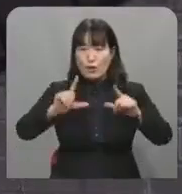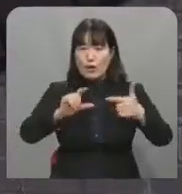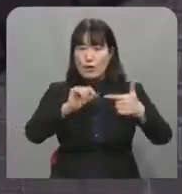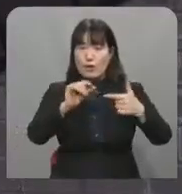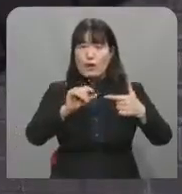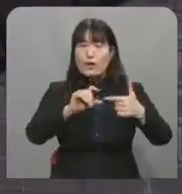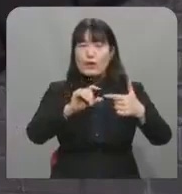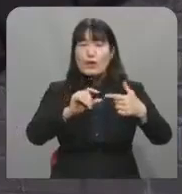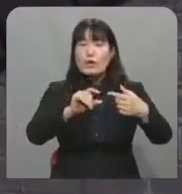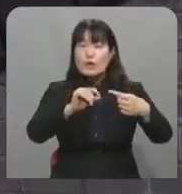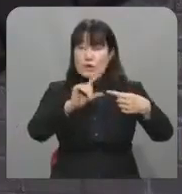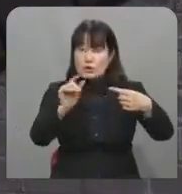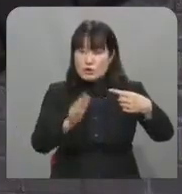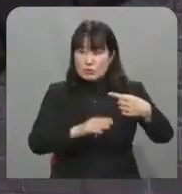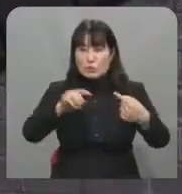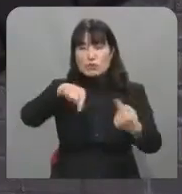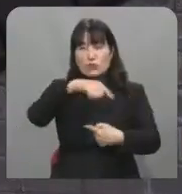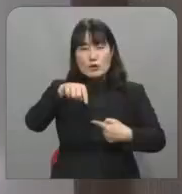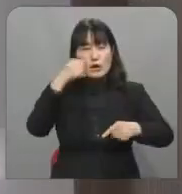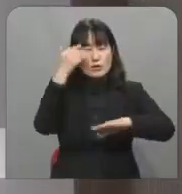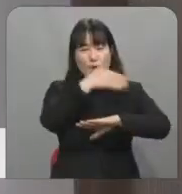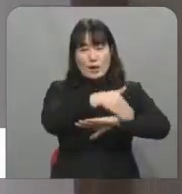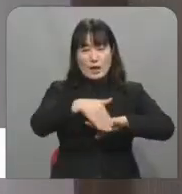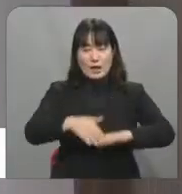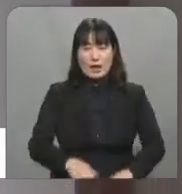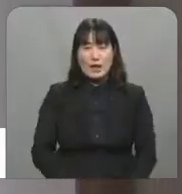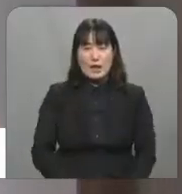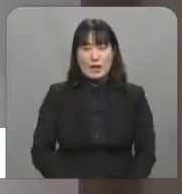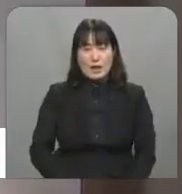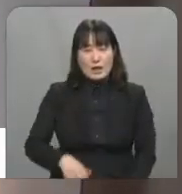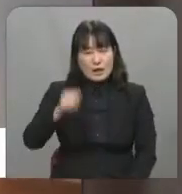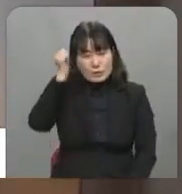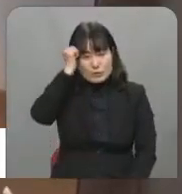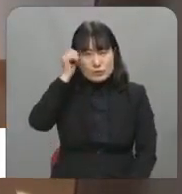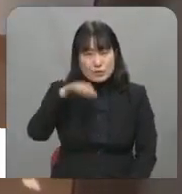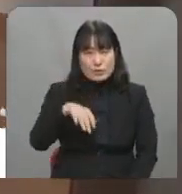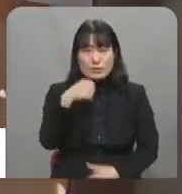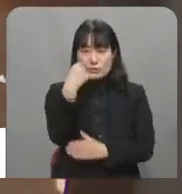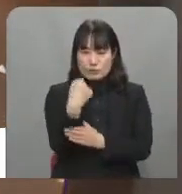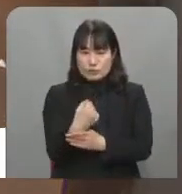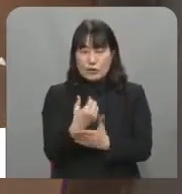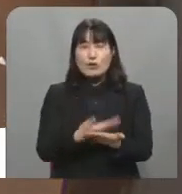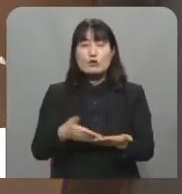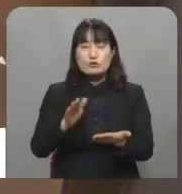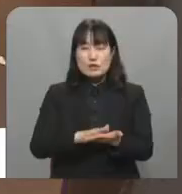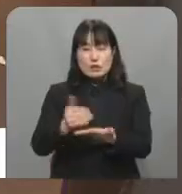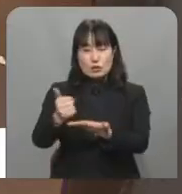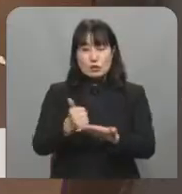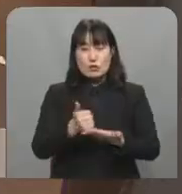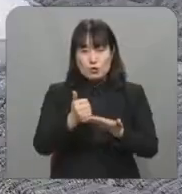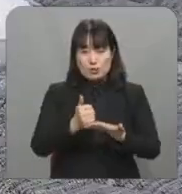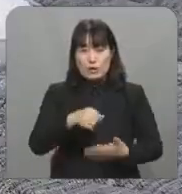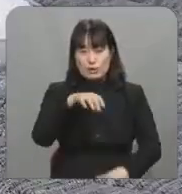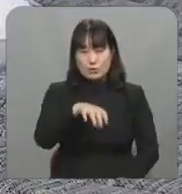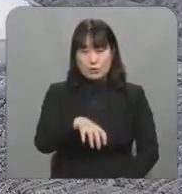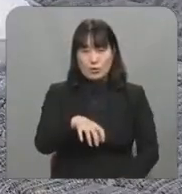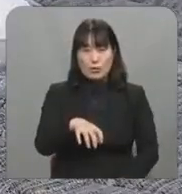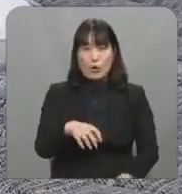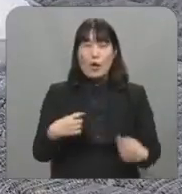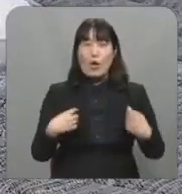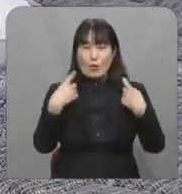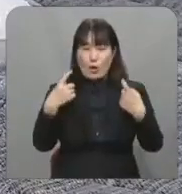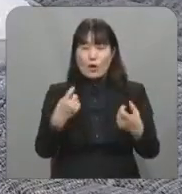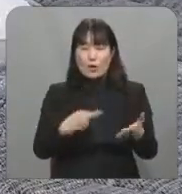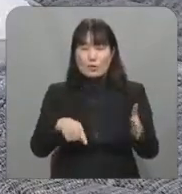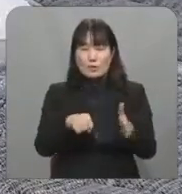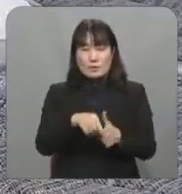상반기부터 본격적으로 운영됩니다. 광원 숙소였던 낡은 사택은 게스트하우스로 탈바꿈해 체류형 관광을